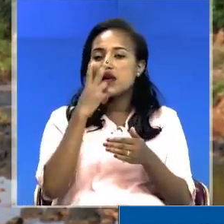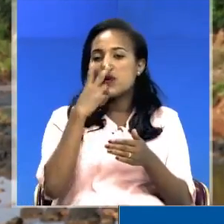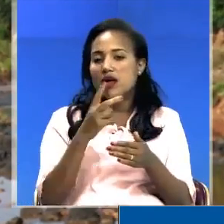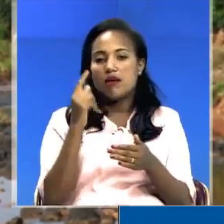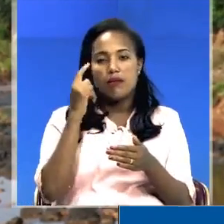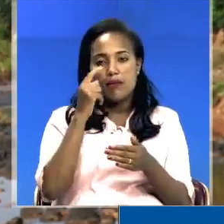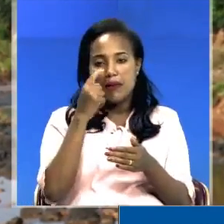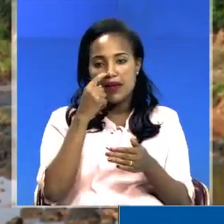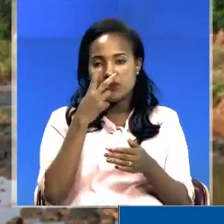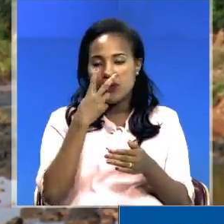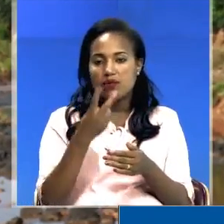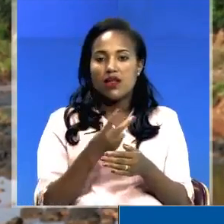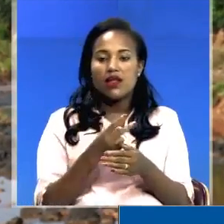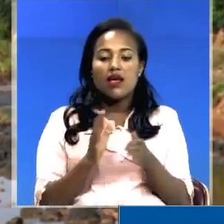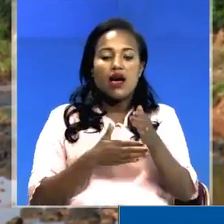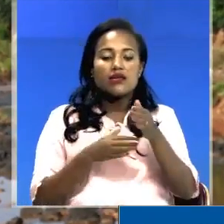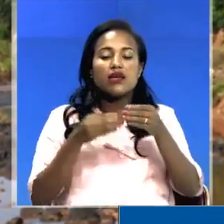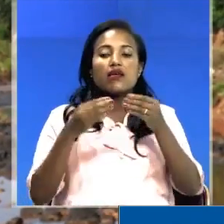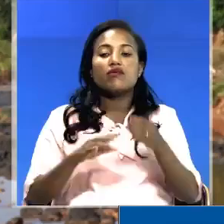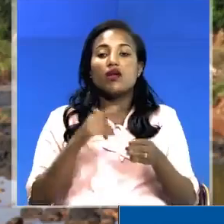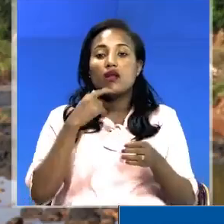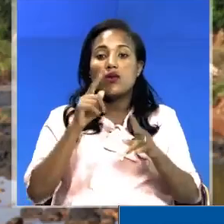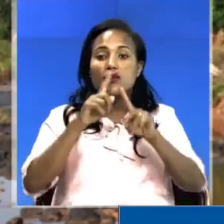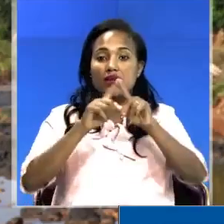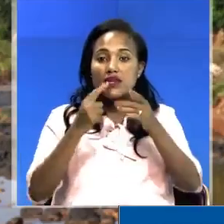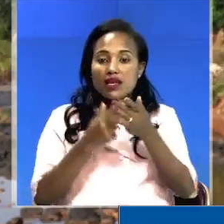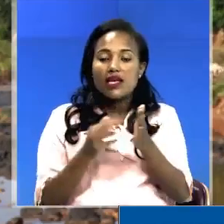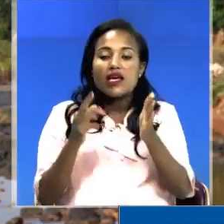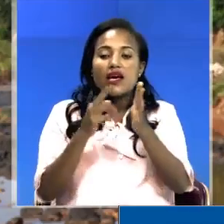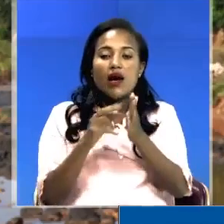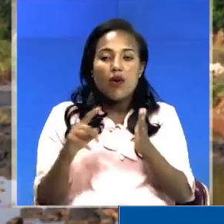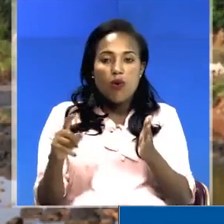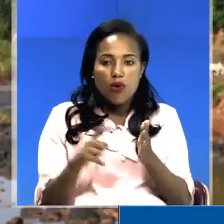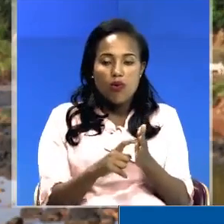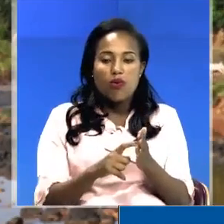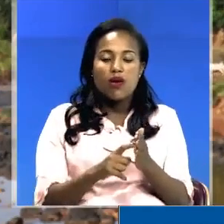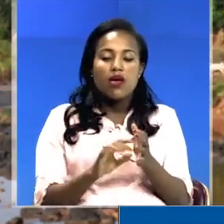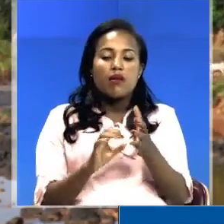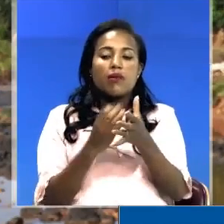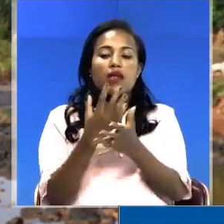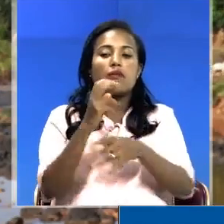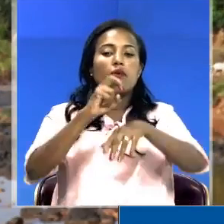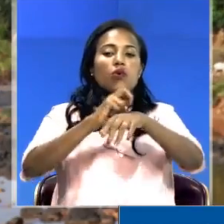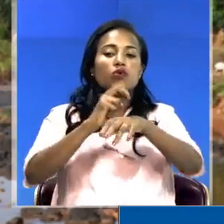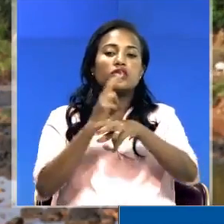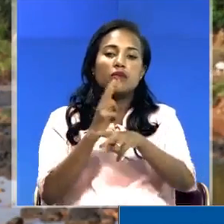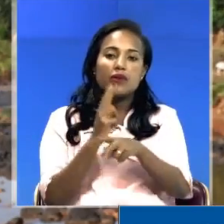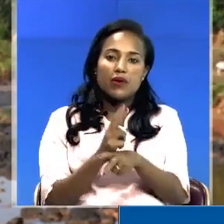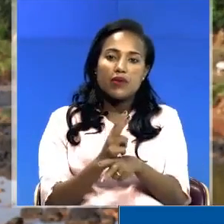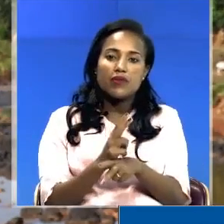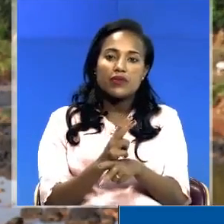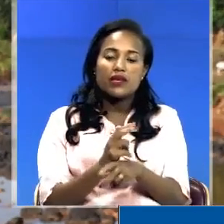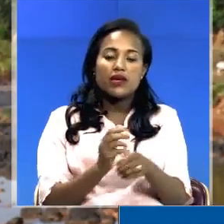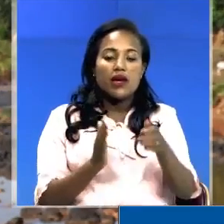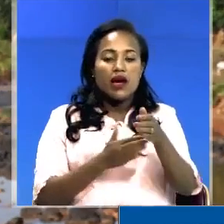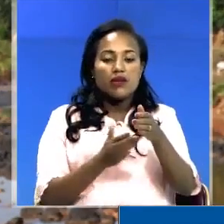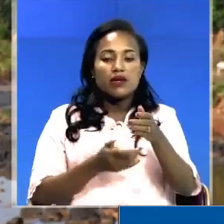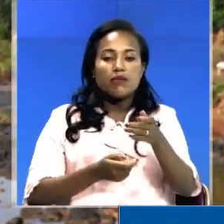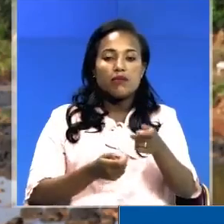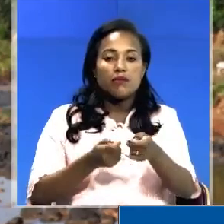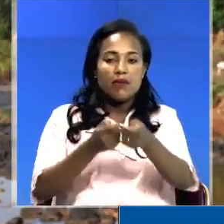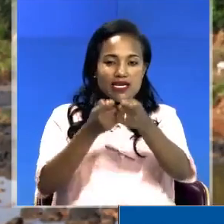አሳ ጠፍቷል ይላሉ። ያን ሲያረጉ ግን እነሱ ህጋዊ ሆነው የመራቢያ ወቅቱን ጠብቀው ማስገራቸውን ማቆም